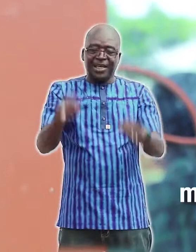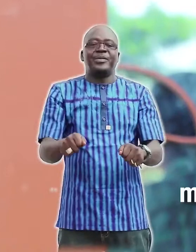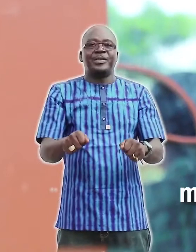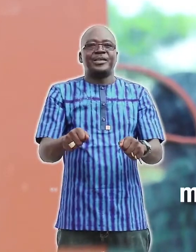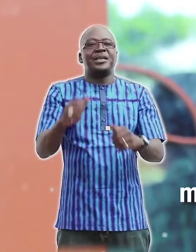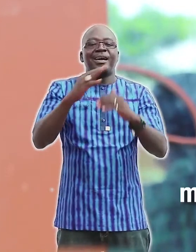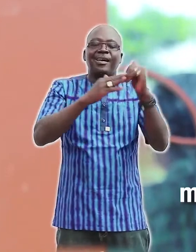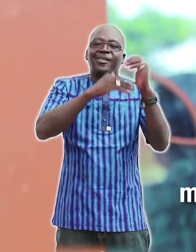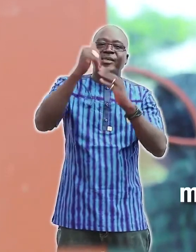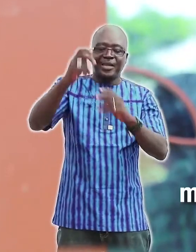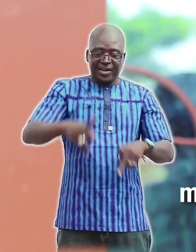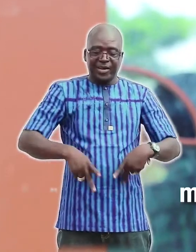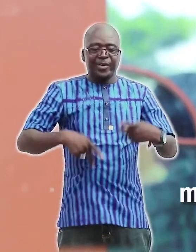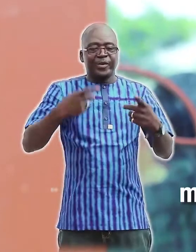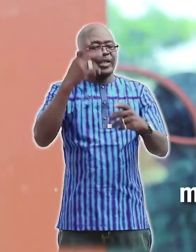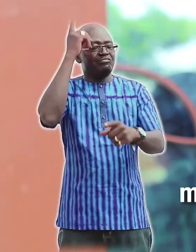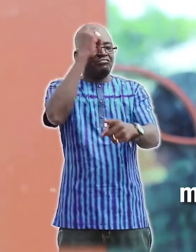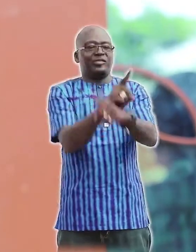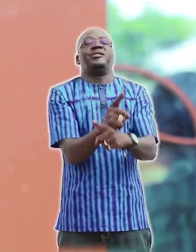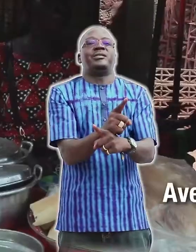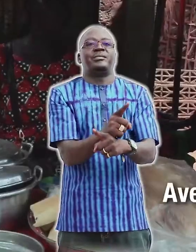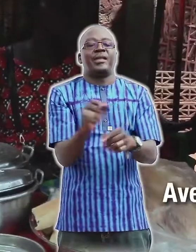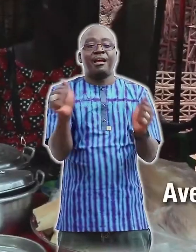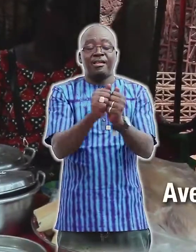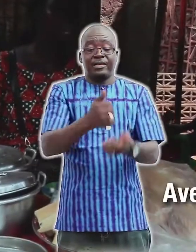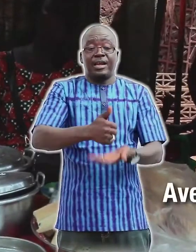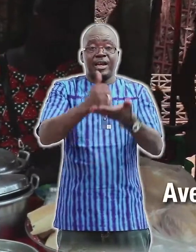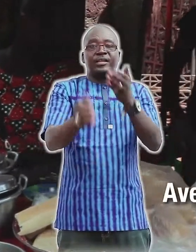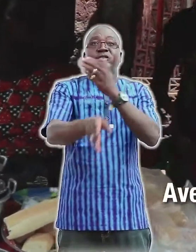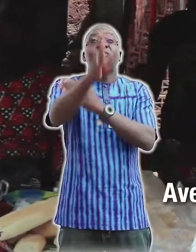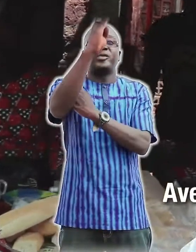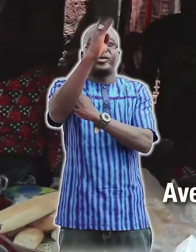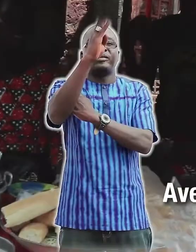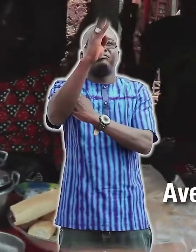à mes capacités à me construire une vie digne. Avec l'aide